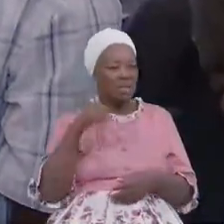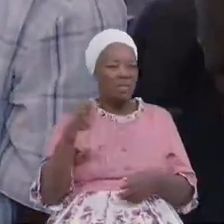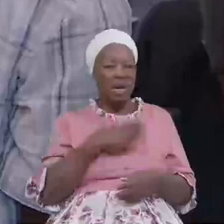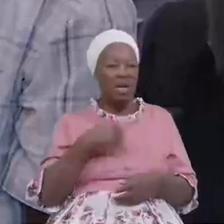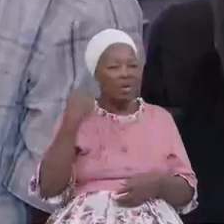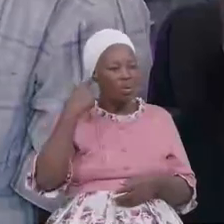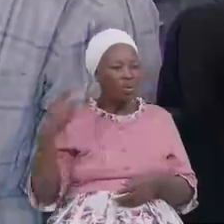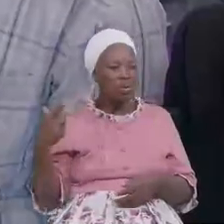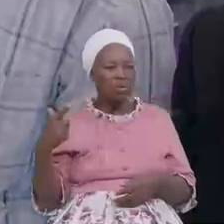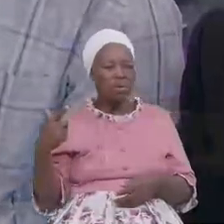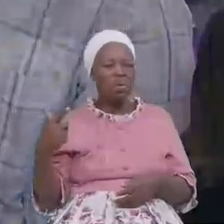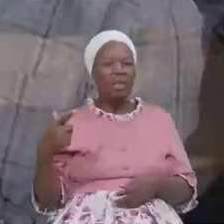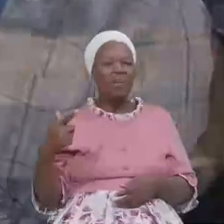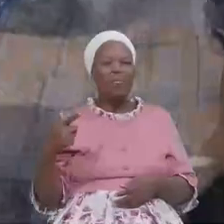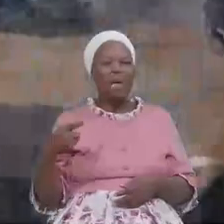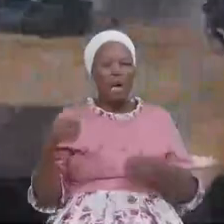or.